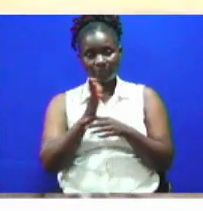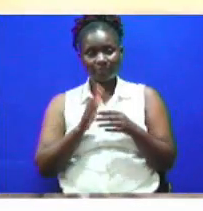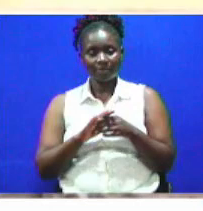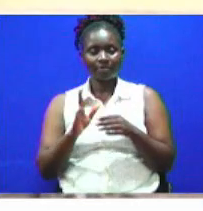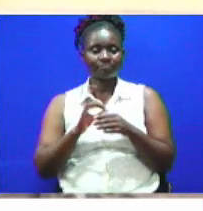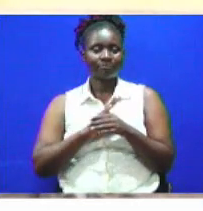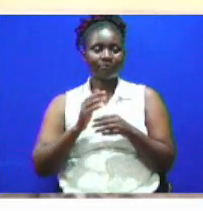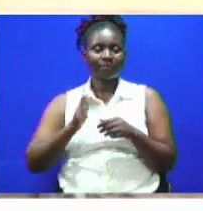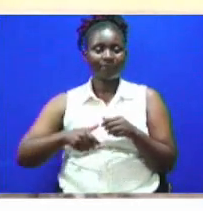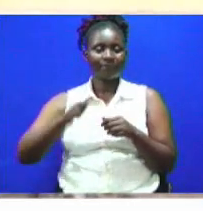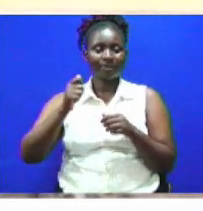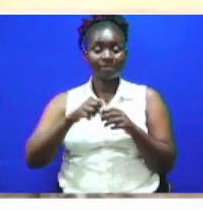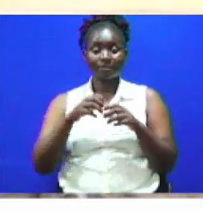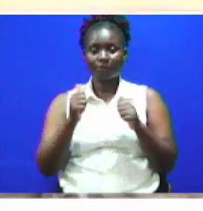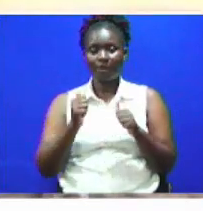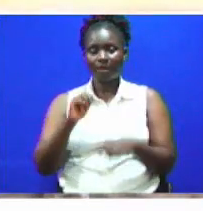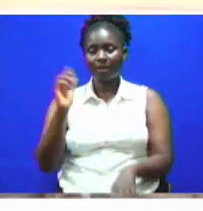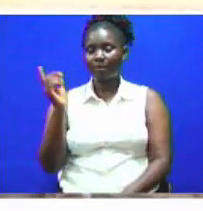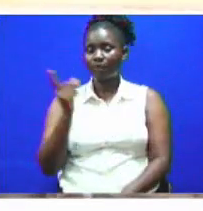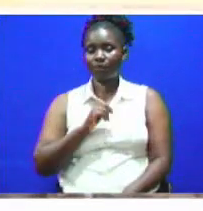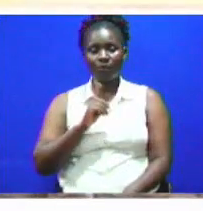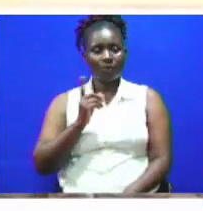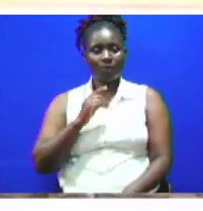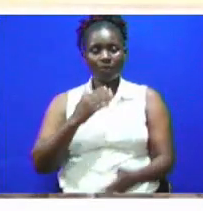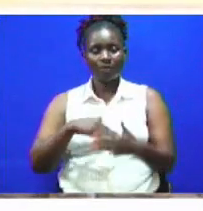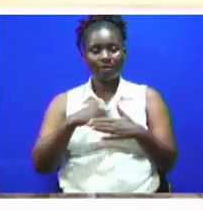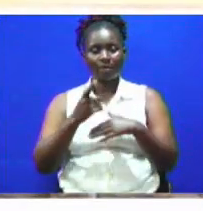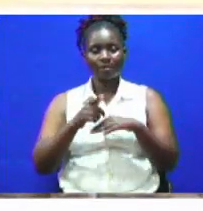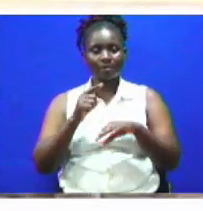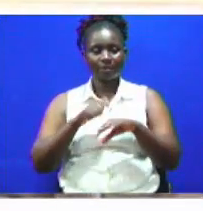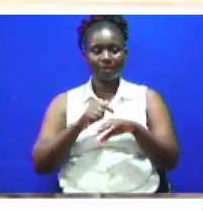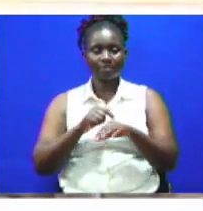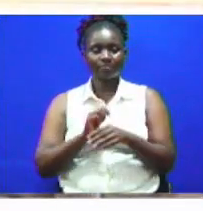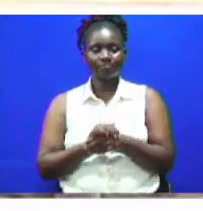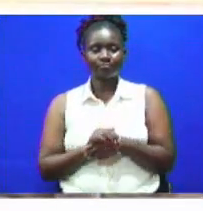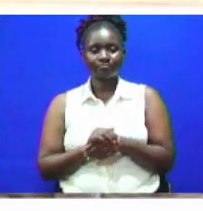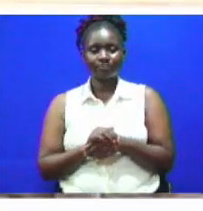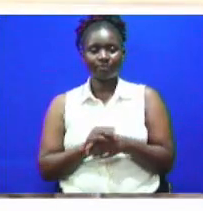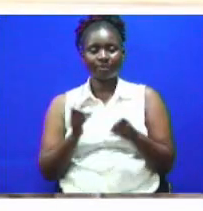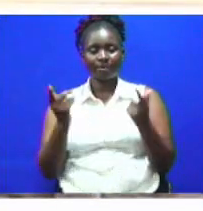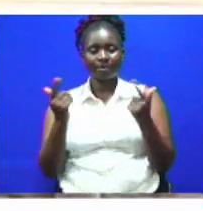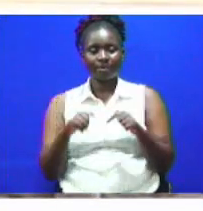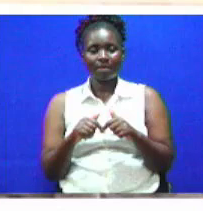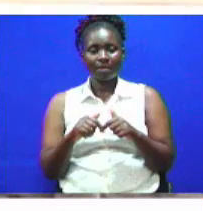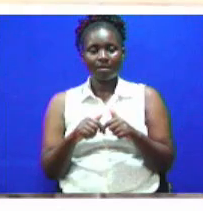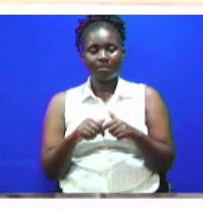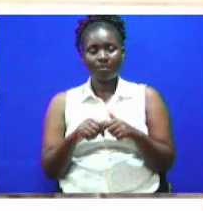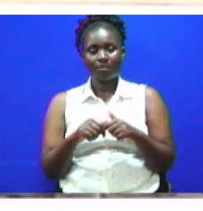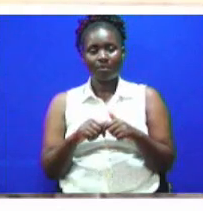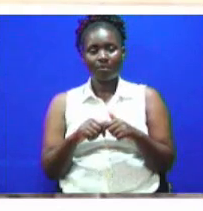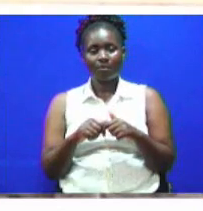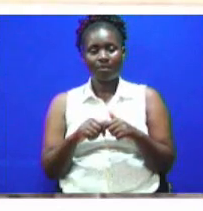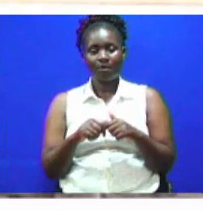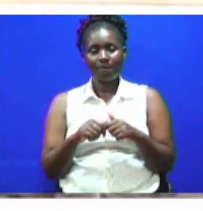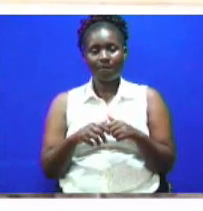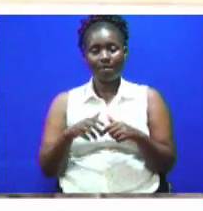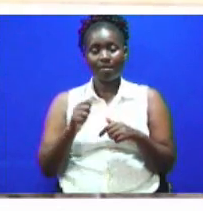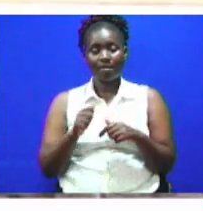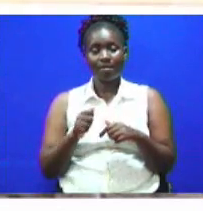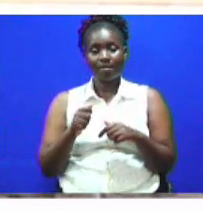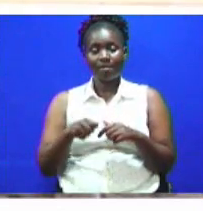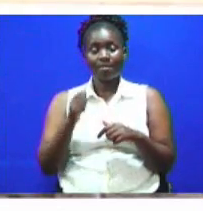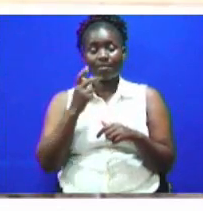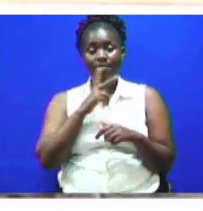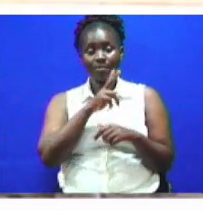budget pia igonta eto te banga next time na banko tutoro kora supplementary budget to